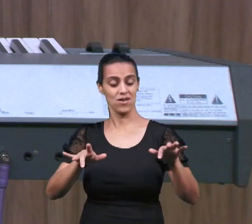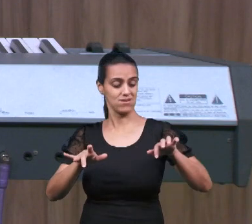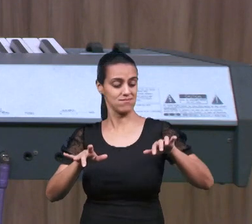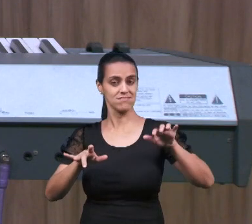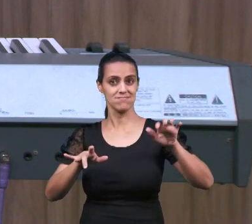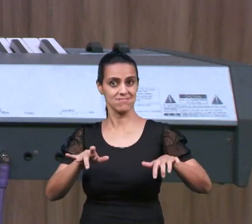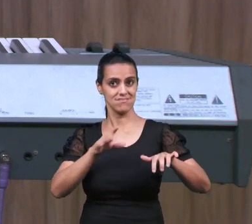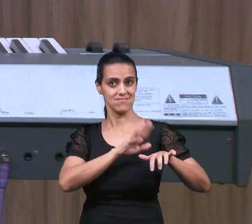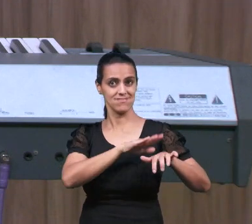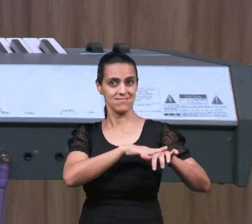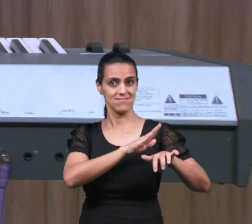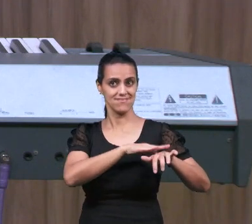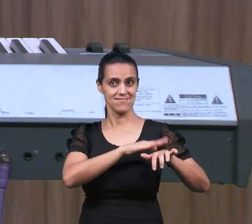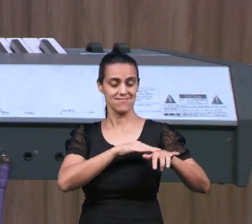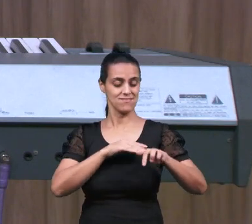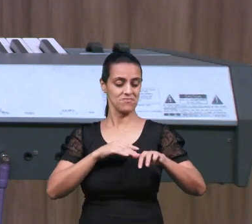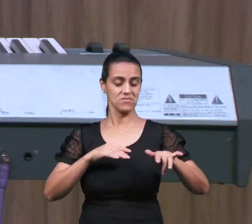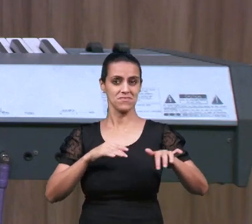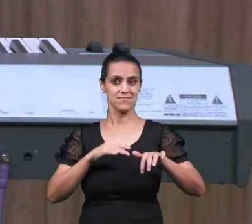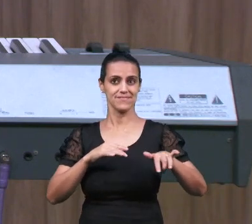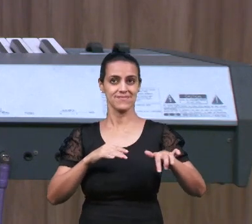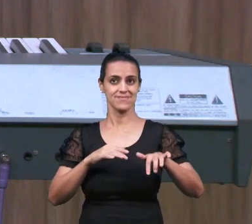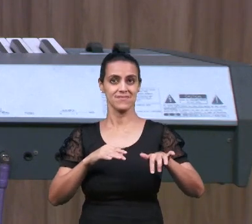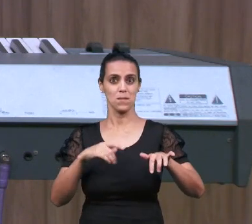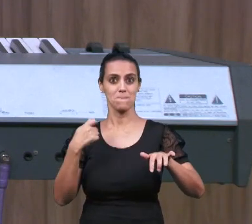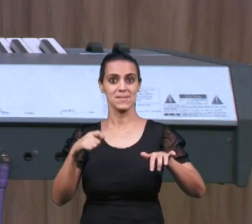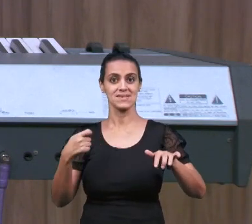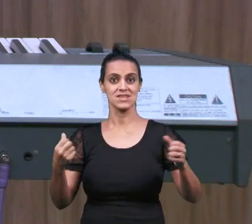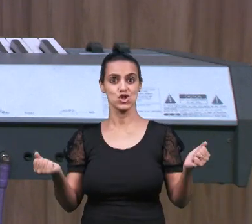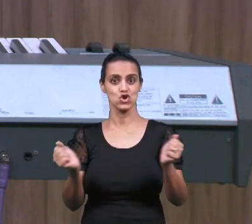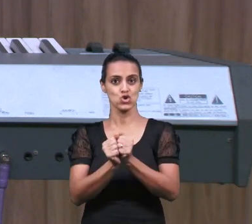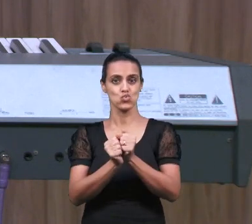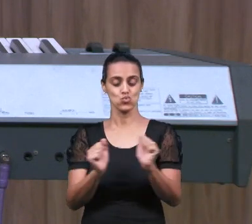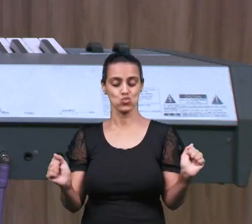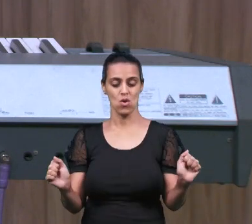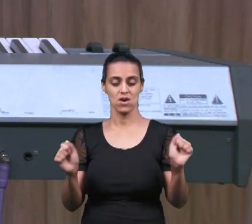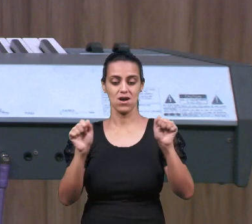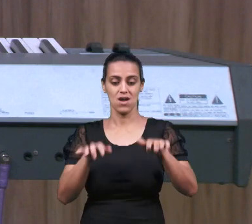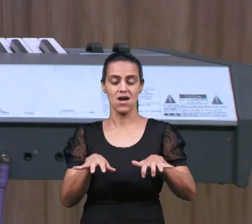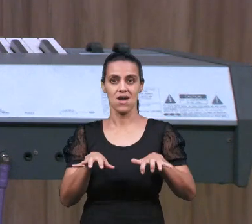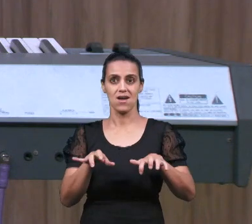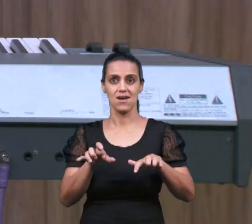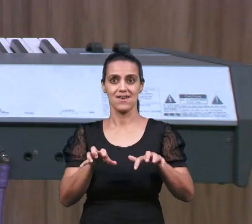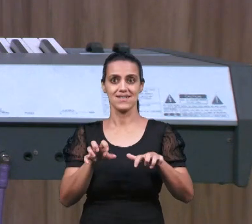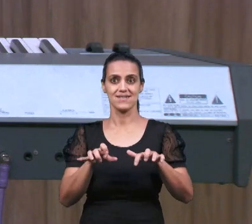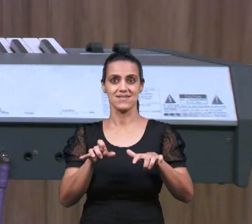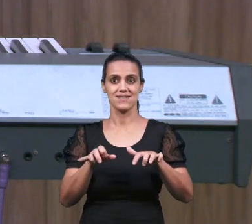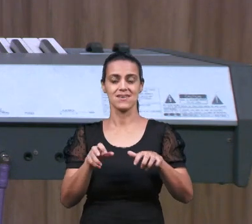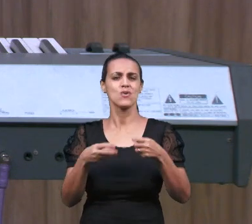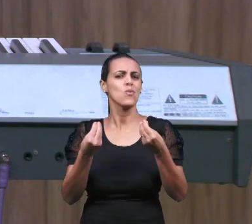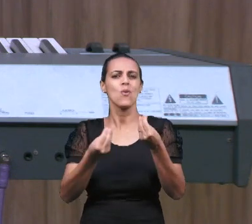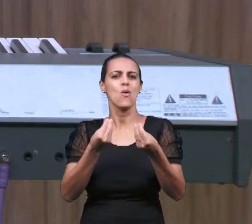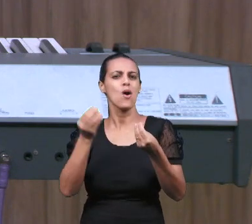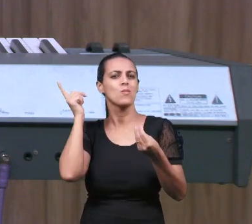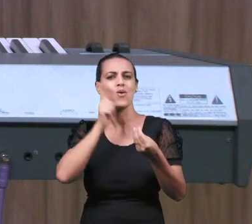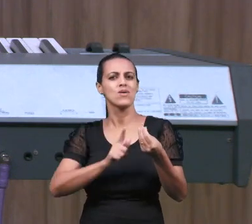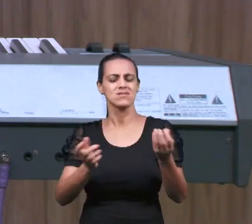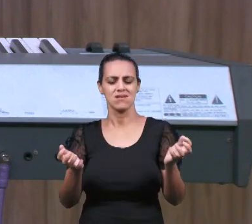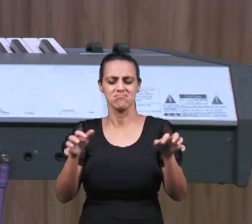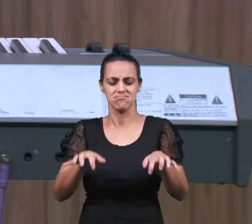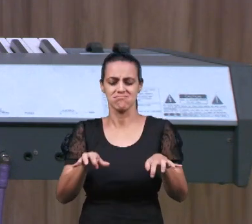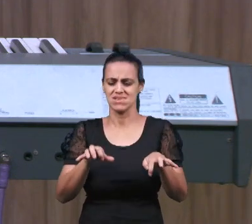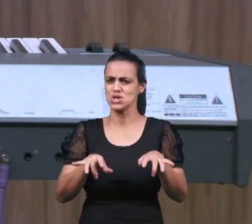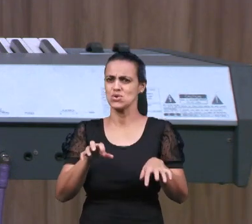allons apprendre la main gauche. Et le défi, c'est de mettre les deux mains ensemble. Et comment nous allons arriver à mettre les